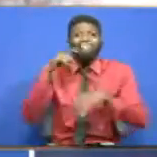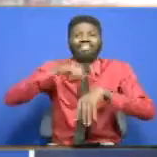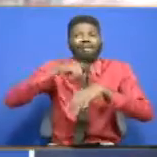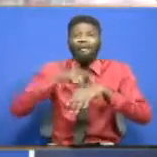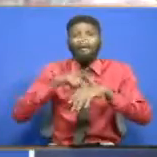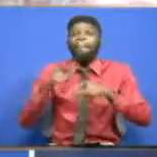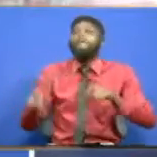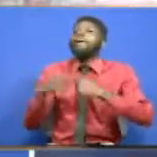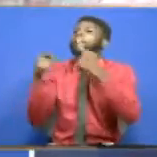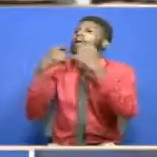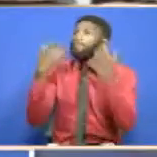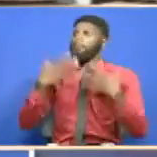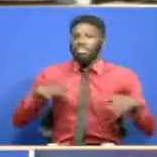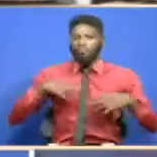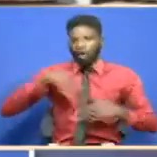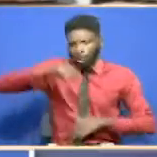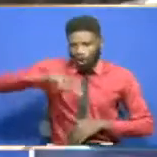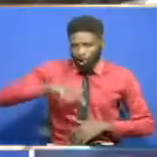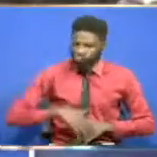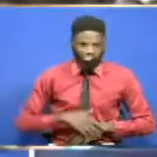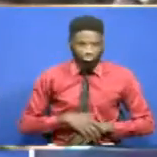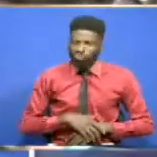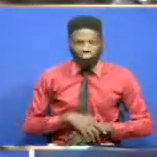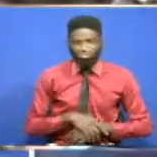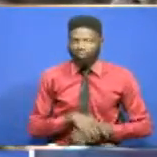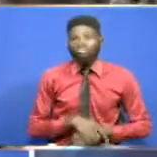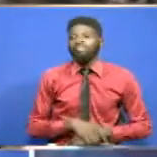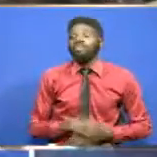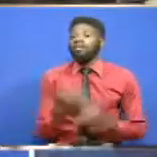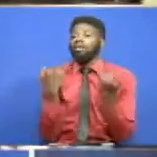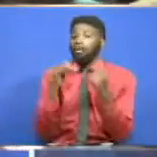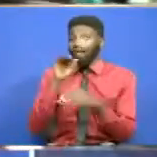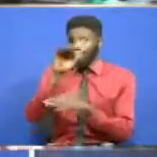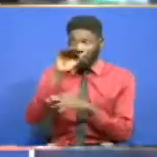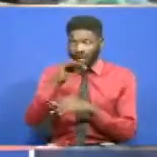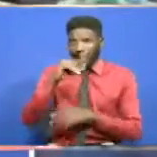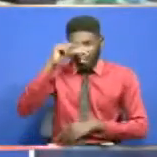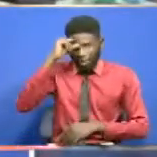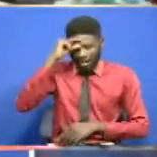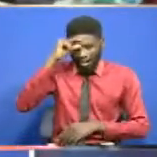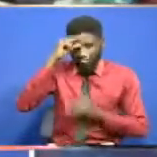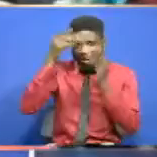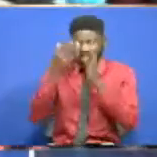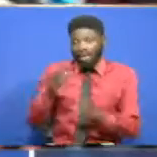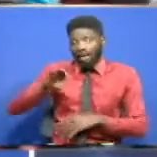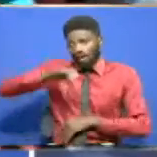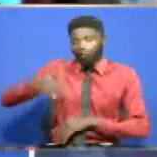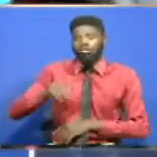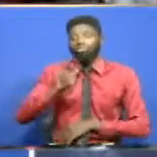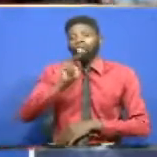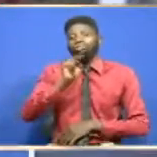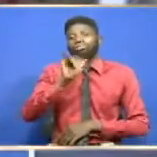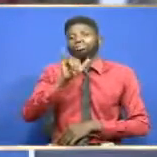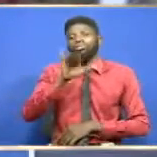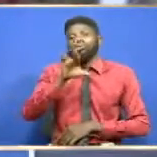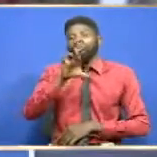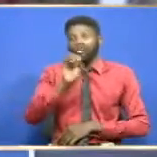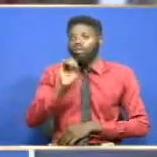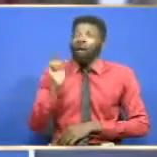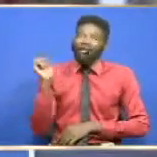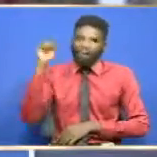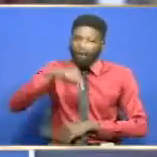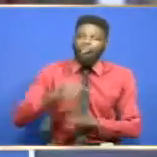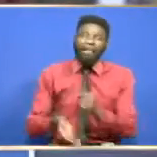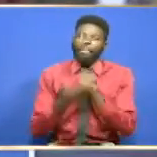wananchi wale wako chini sana. They are now calling on the county governor James Nyoro to intervene. Tuko